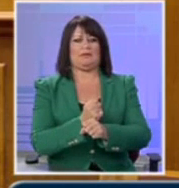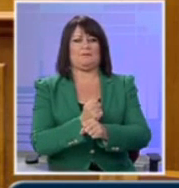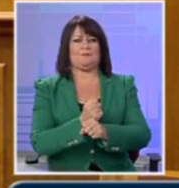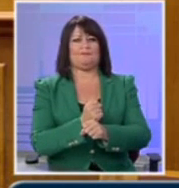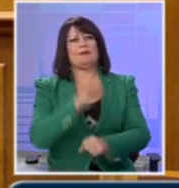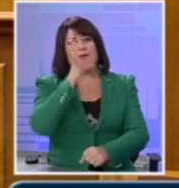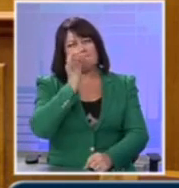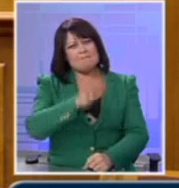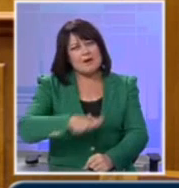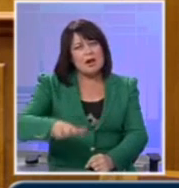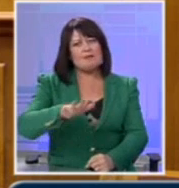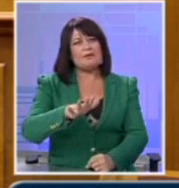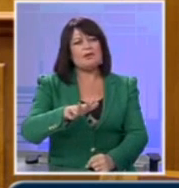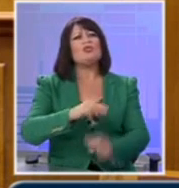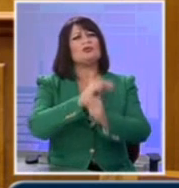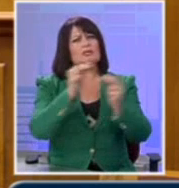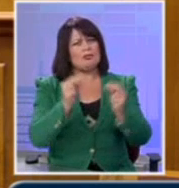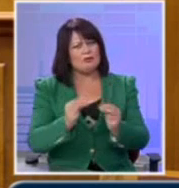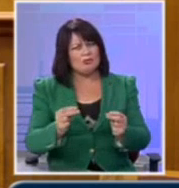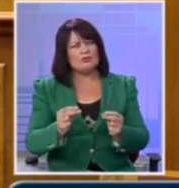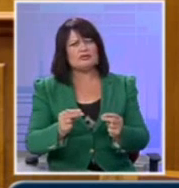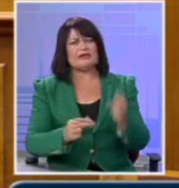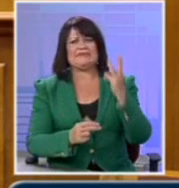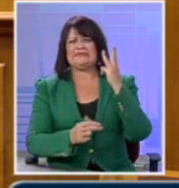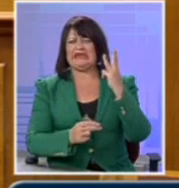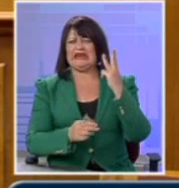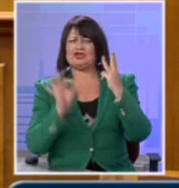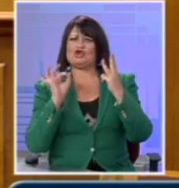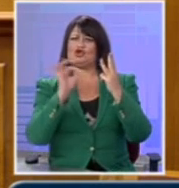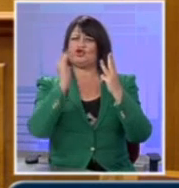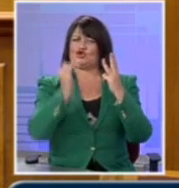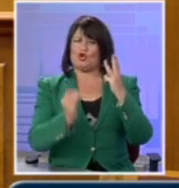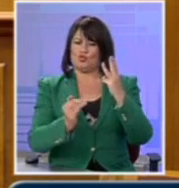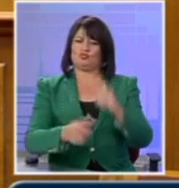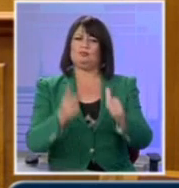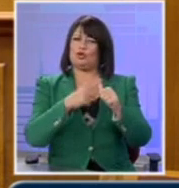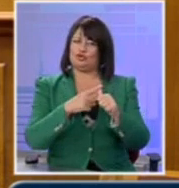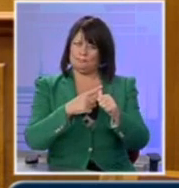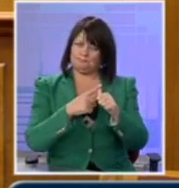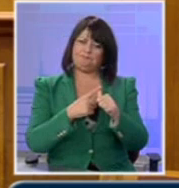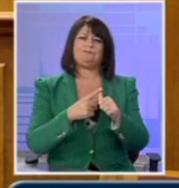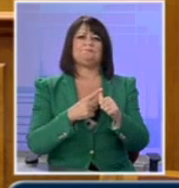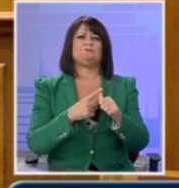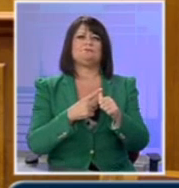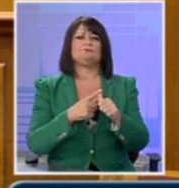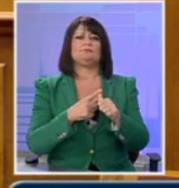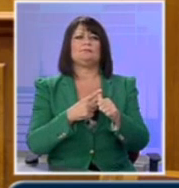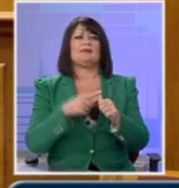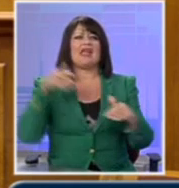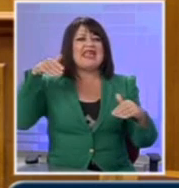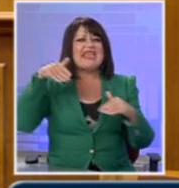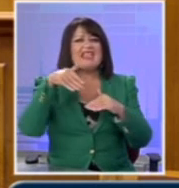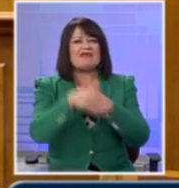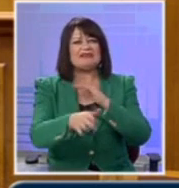την πραγματικότητα αυτή, έτσι ώστε να πετύχει ουσιαστικά τρεις στόχους. Πρώτον, τον τερματισμό της μεγάλης